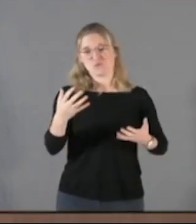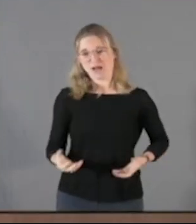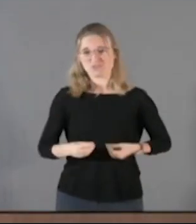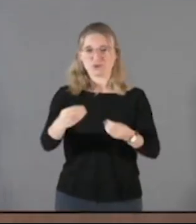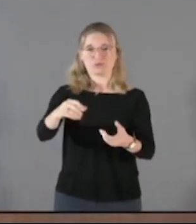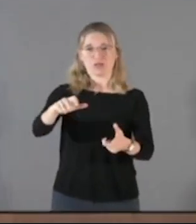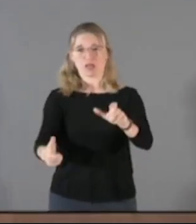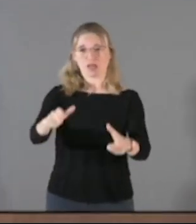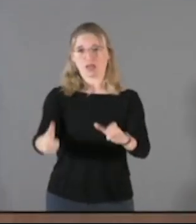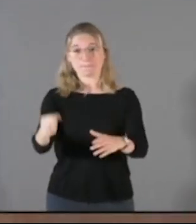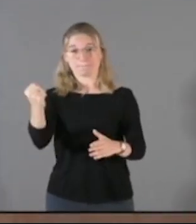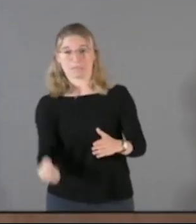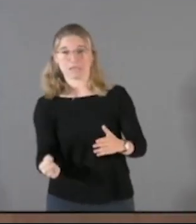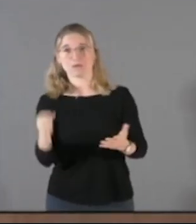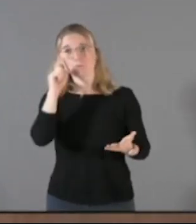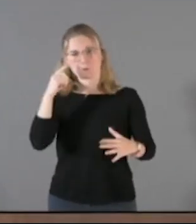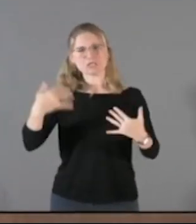déjà, ou qu'ils ne le sont déjà.